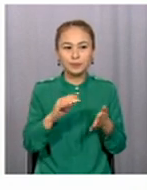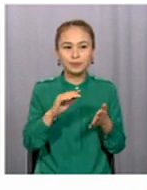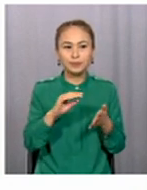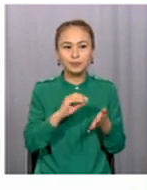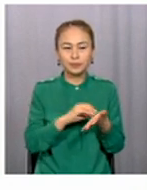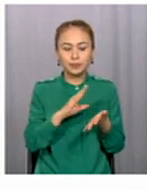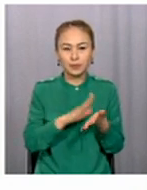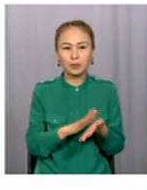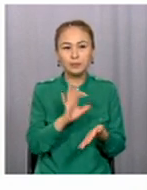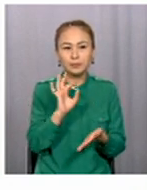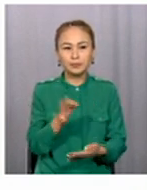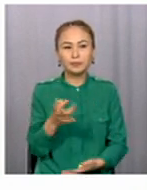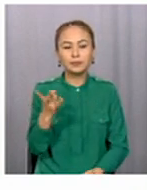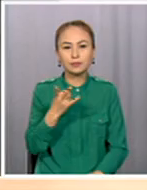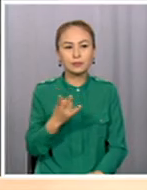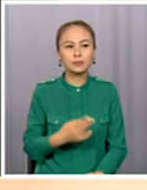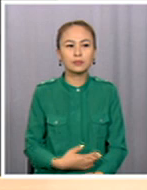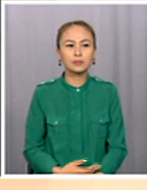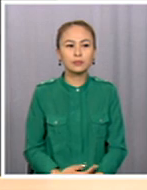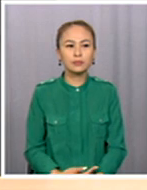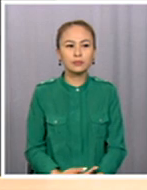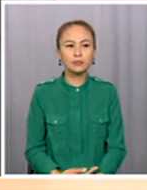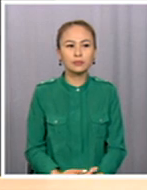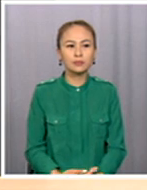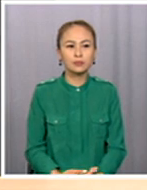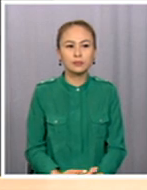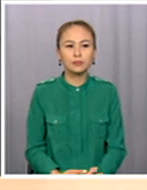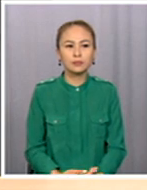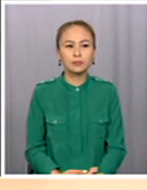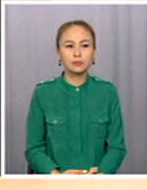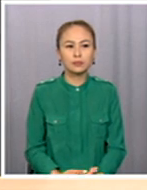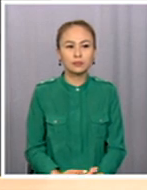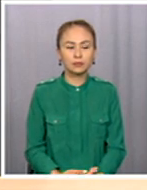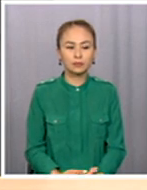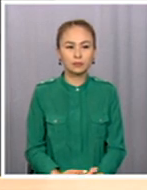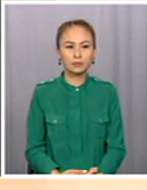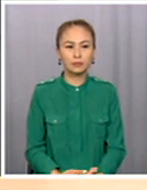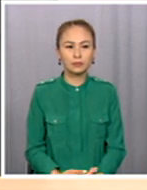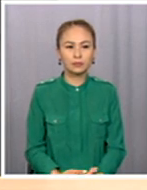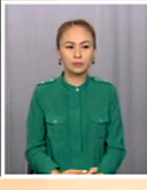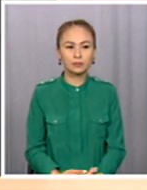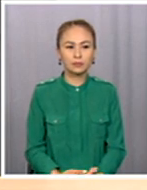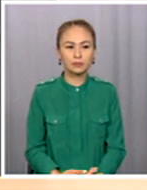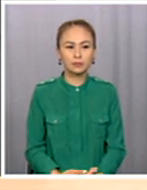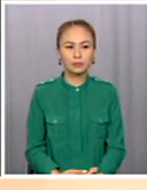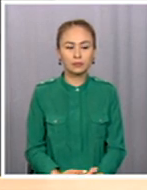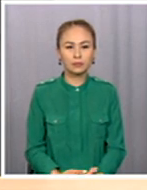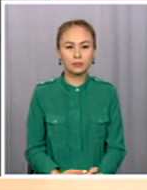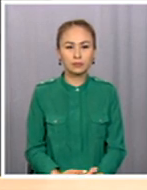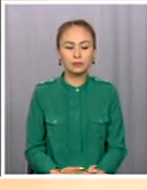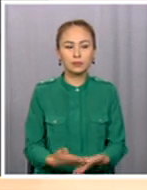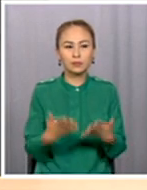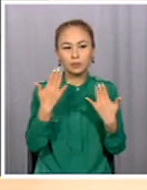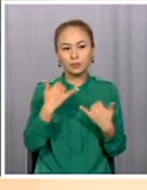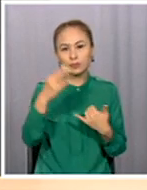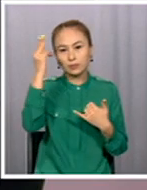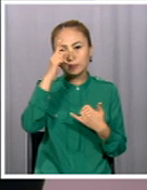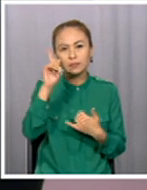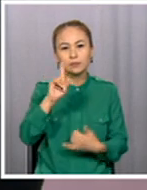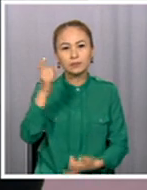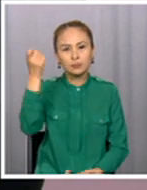дұрыс қоюды ұмытпаңдар. Олай болса, бүгінгі сабағымызды қорытындылаймыз. Бүгінгі сабақтан не